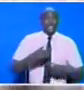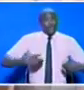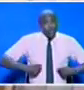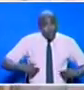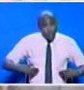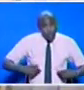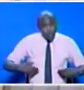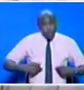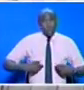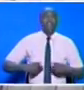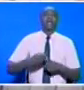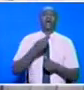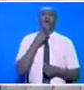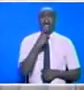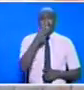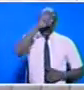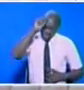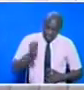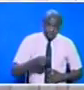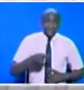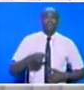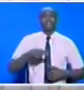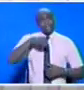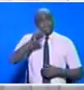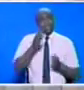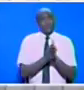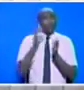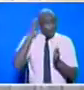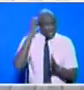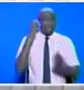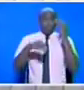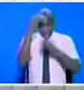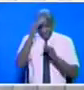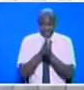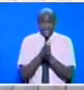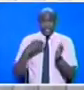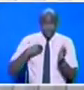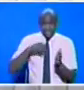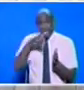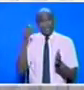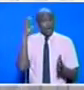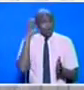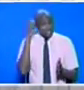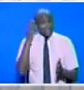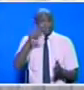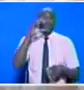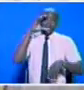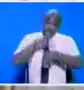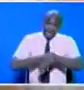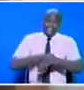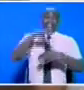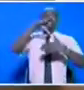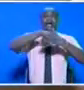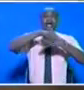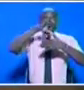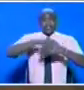vijana 1100 wa college ya university na mid-level colleges watapata internship